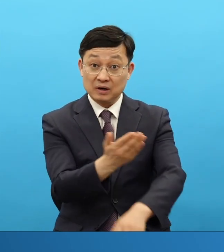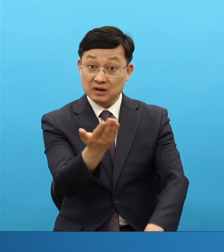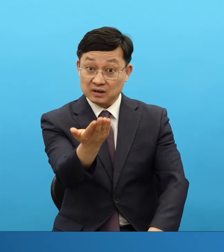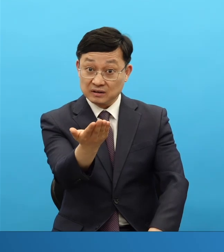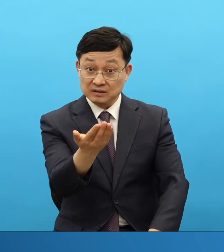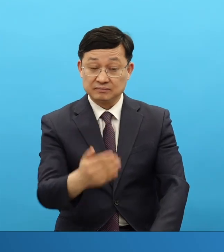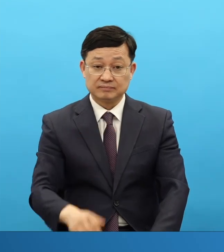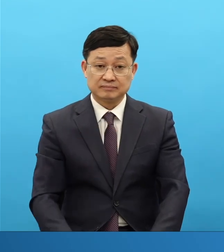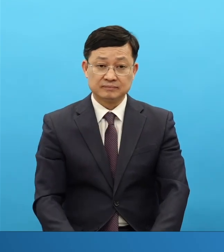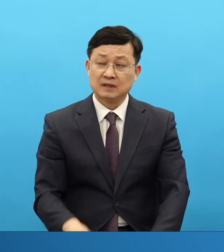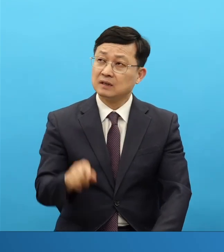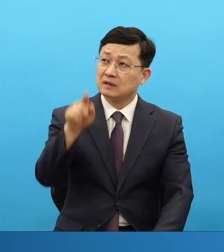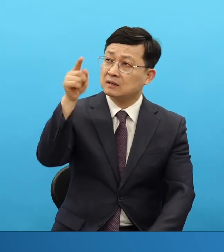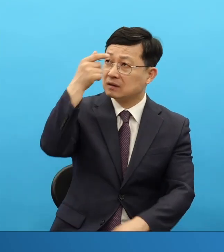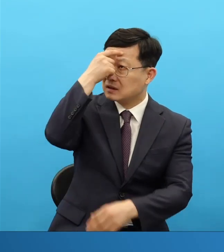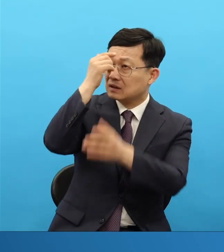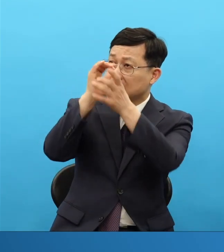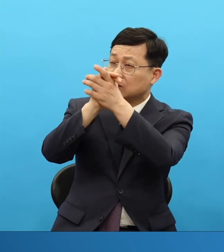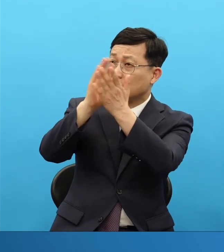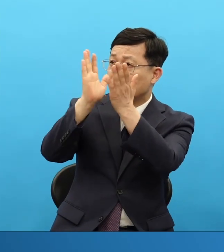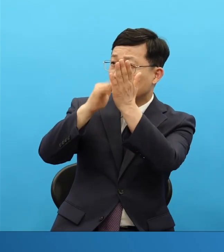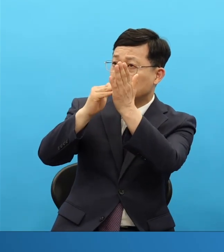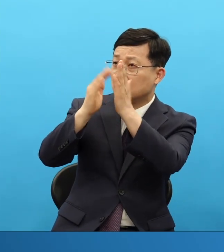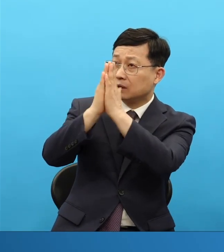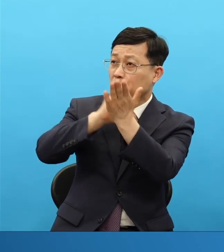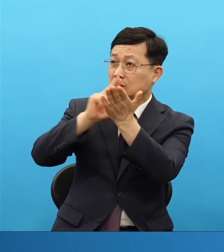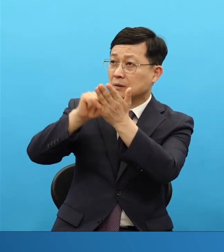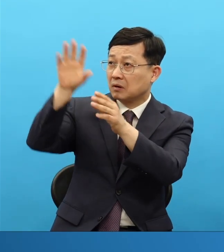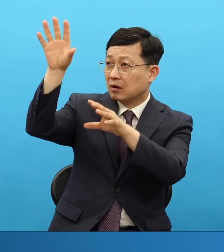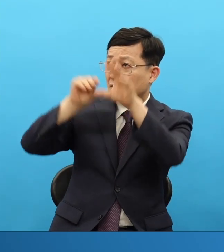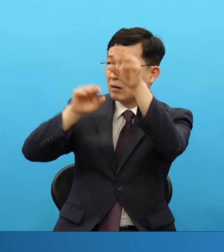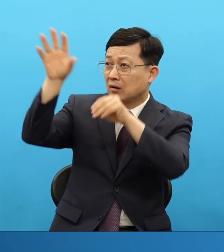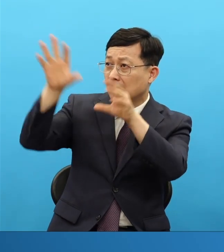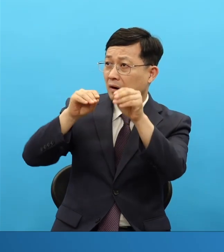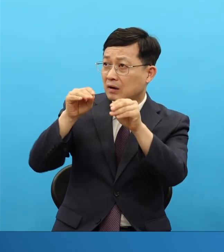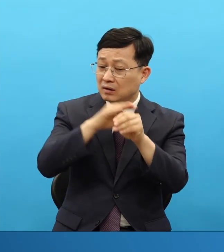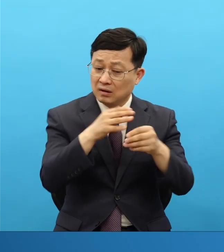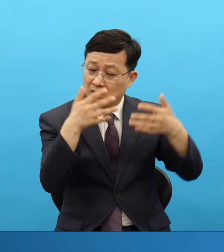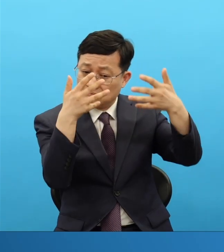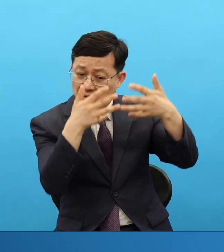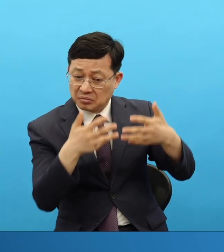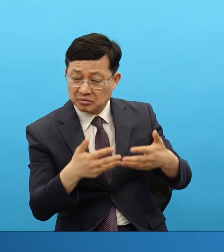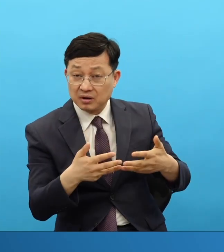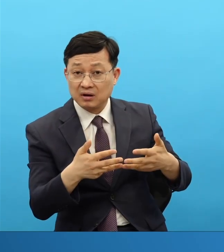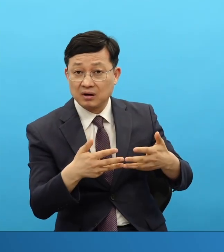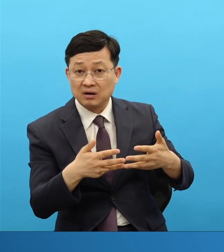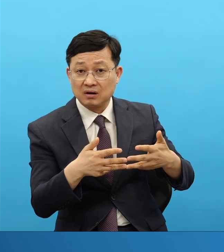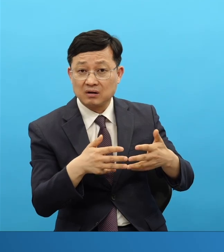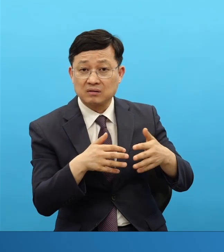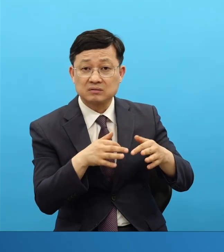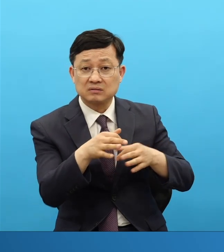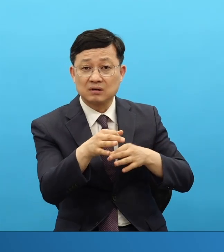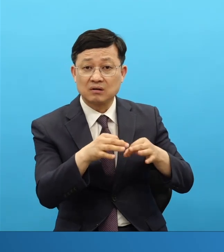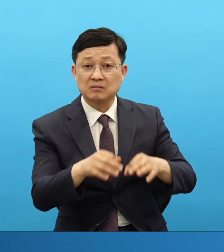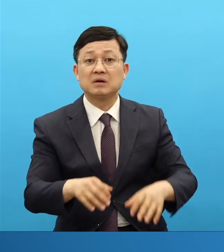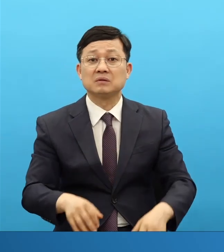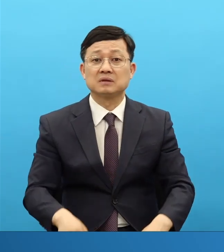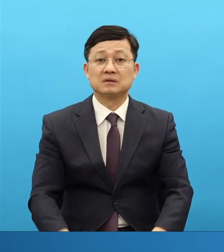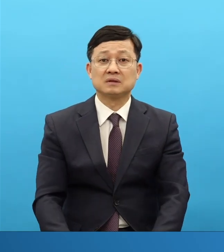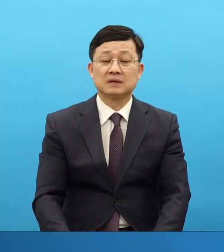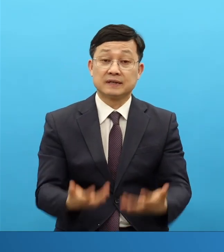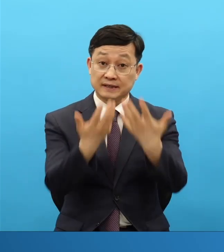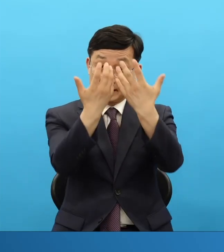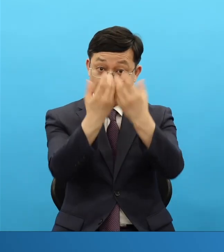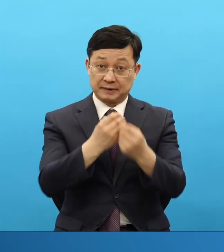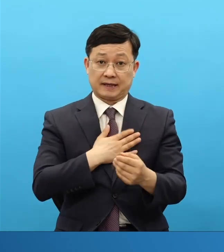정말 이 기도 비밀 누려야 됩니다. Especially now, according to your occupation, you must enjoy the mystery of prayer. 자, 내가 평생 경찰을